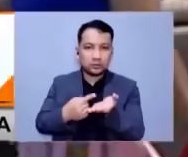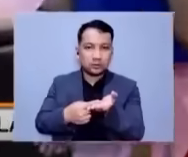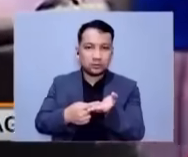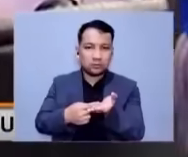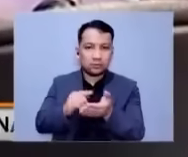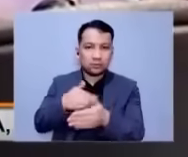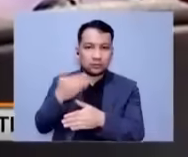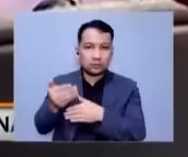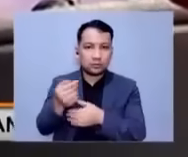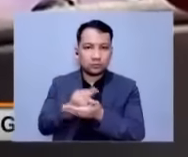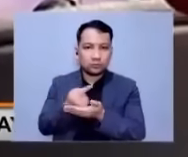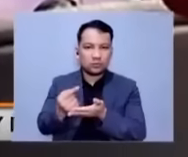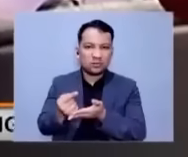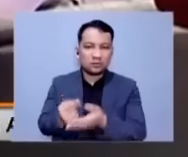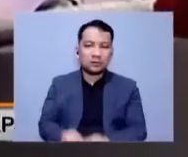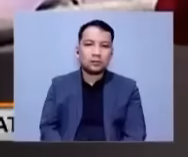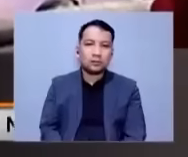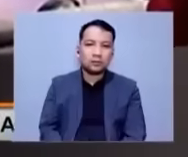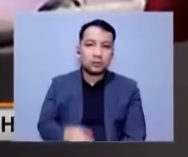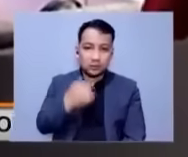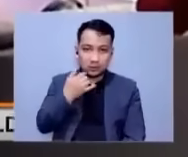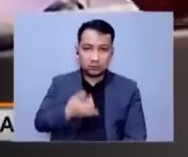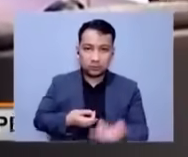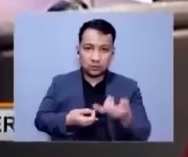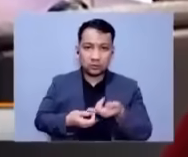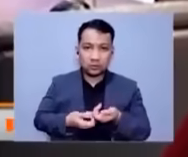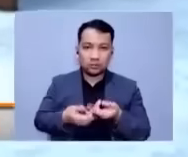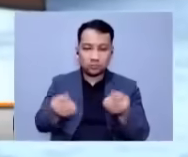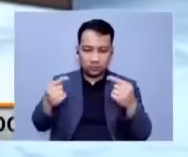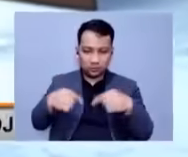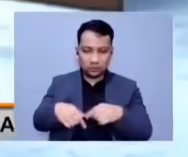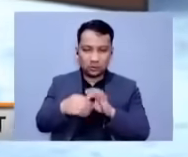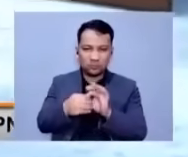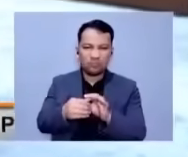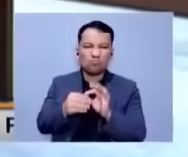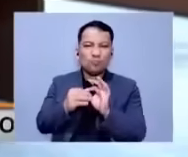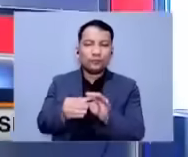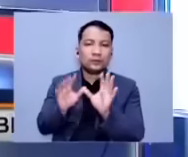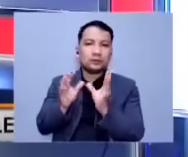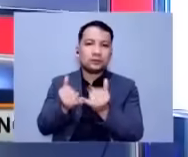susunod na linggo. Iimbitahan din ang mga whistleblower at ang sangkot na kumpanya.